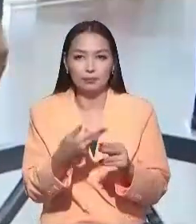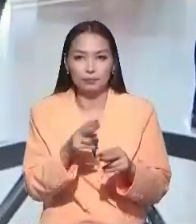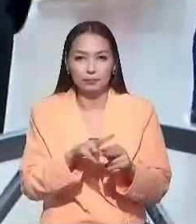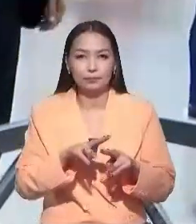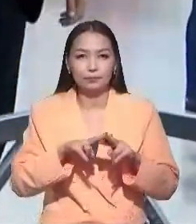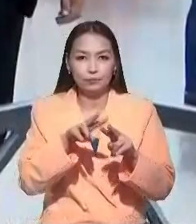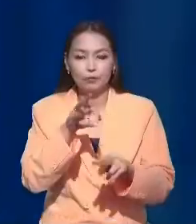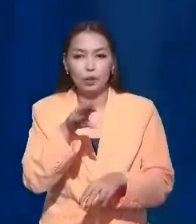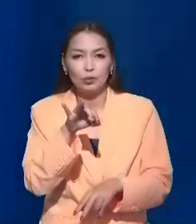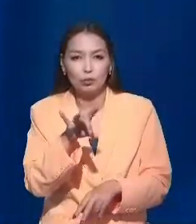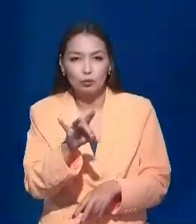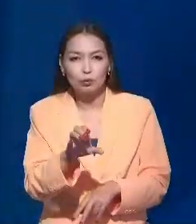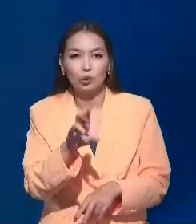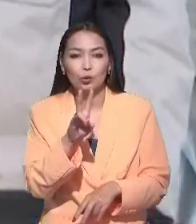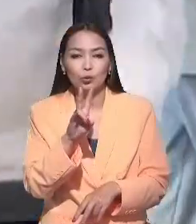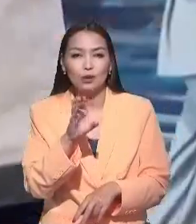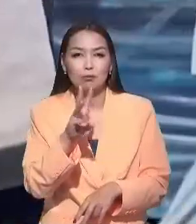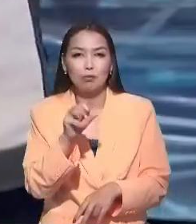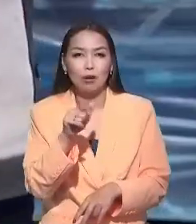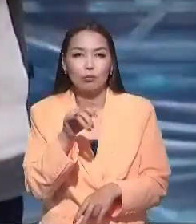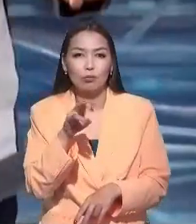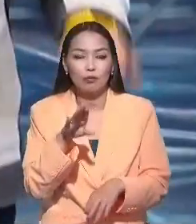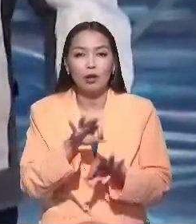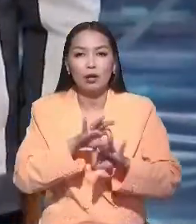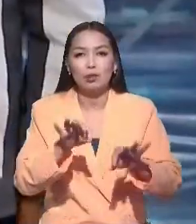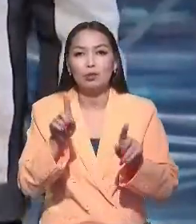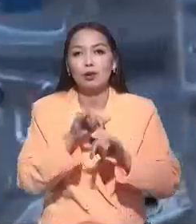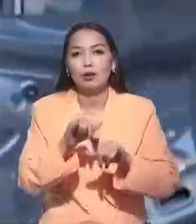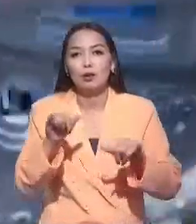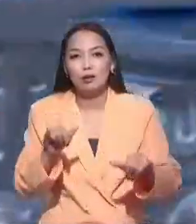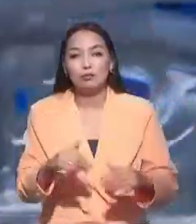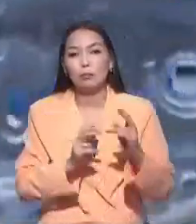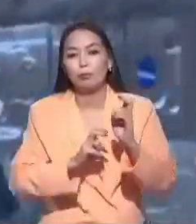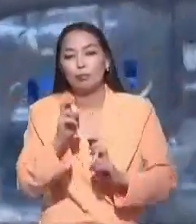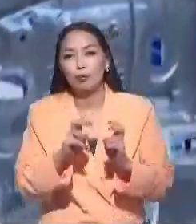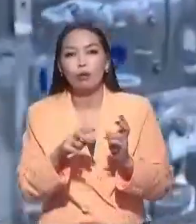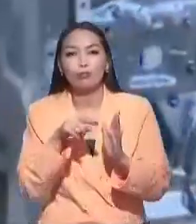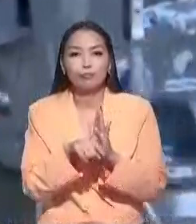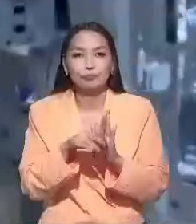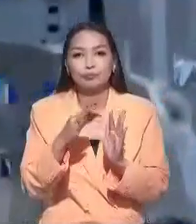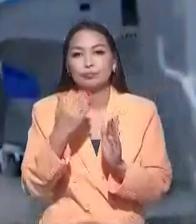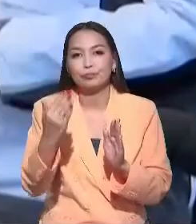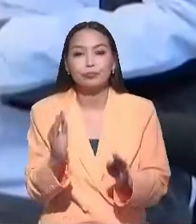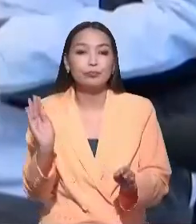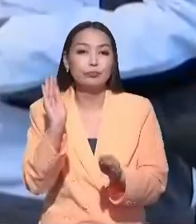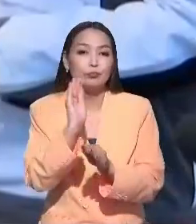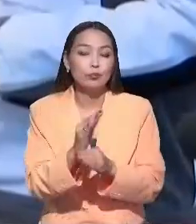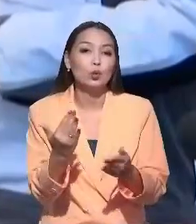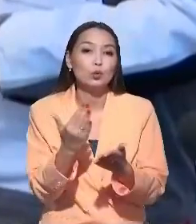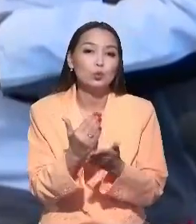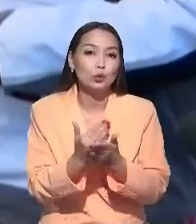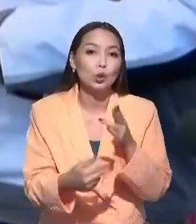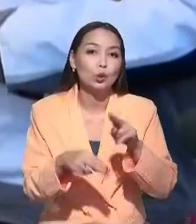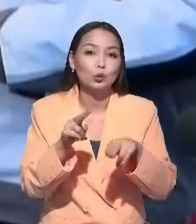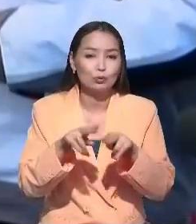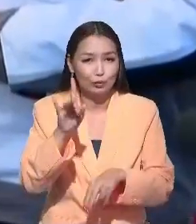Motors Нурлан Смагулов рассказал о планах развития производственного кластера. По его словам, в дополнение к существующему строится